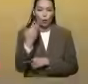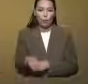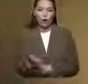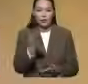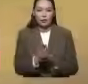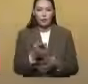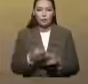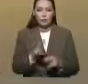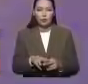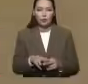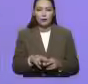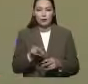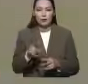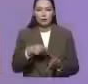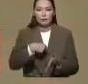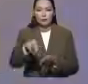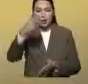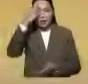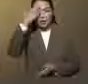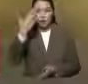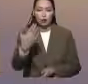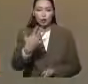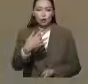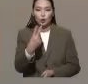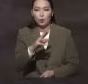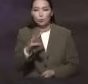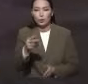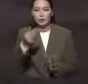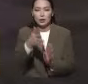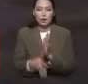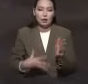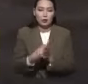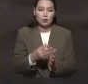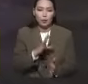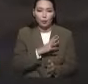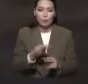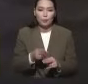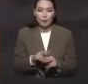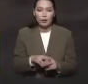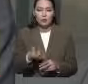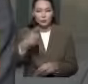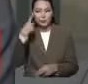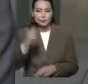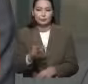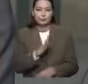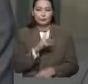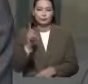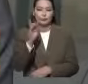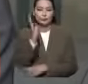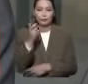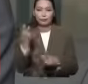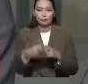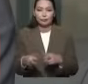желден құлап қалды. Оны сатып алуға әкімдік 52 миллион теңге жұмсаған. Әкімдік өкілдері шыршаны жинап тастағандарын хабарлады. Шыршаның